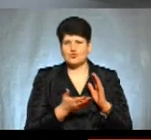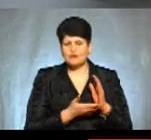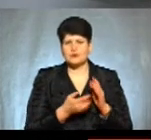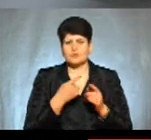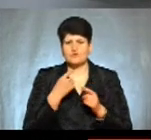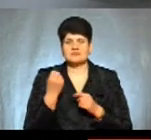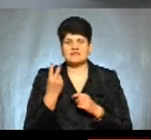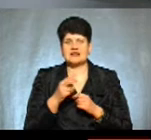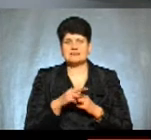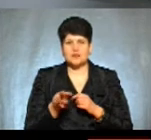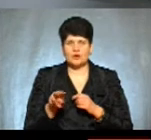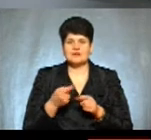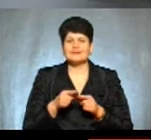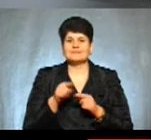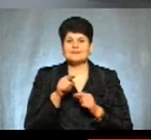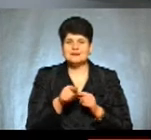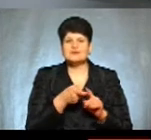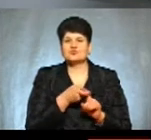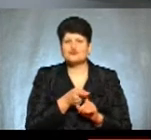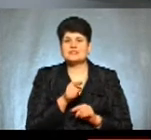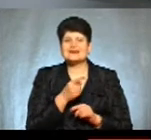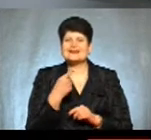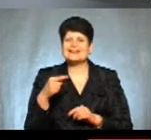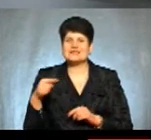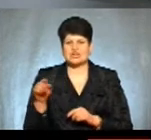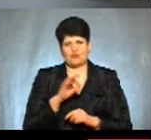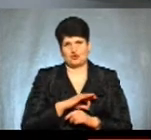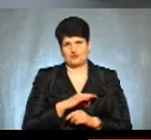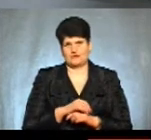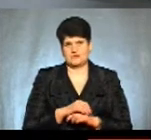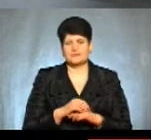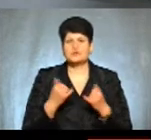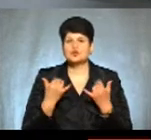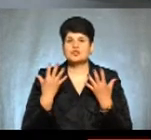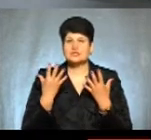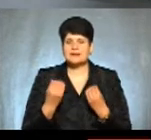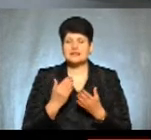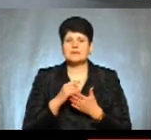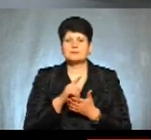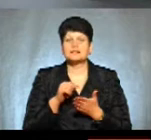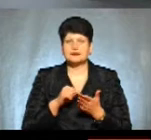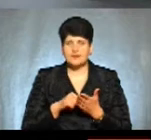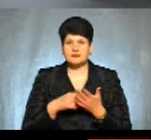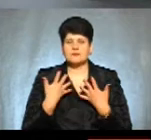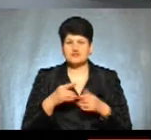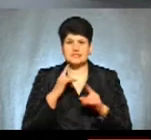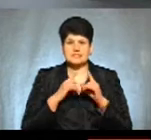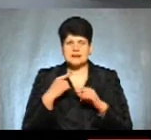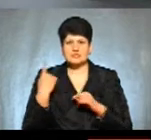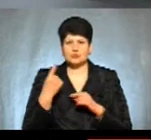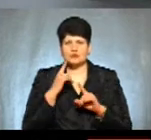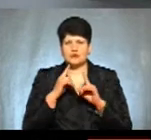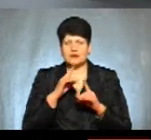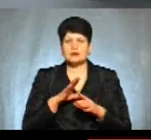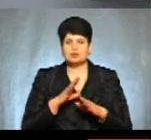говоримо сьогодні за 12 мільйонів, власне, це стосується інших користувачів. Тому на сьогоднішній день постає питання, і воно вже на сесії обласної ради вже